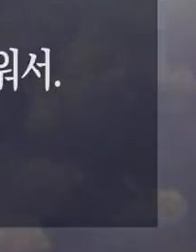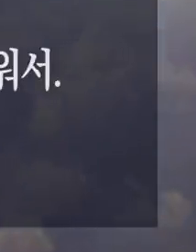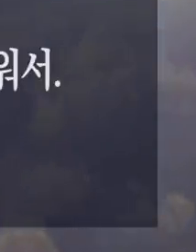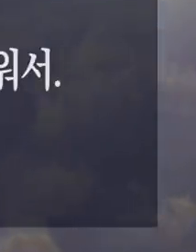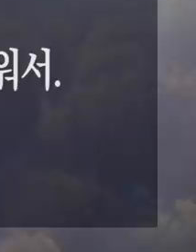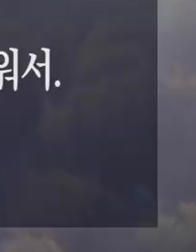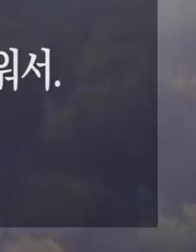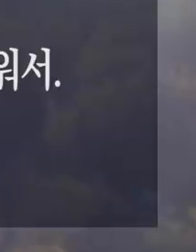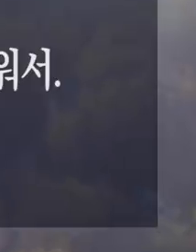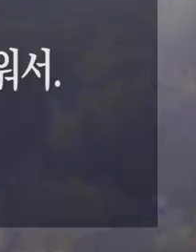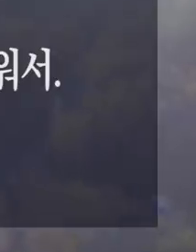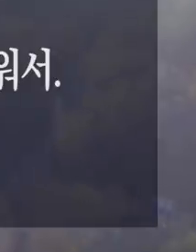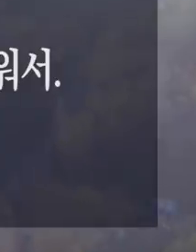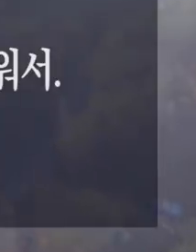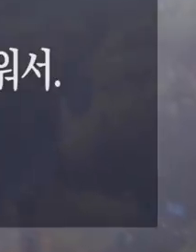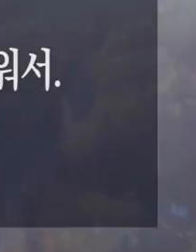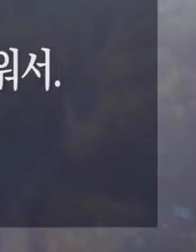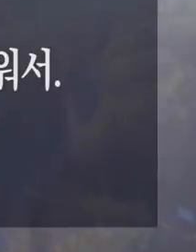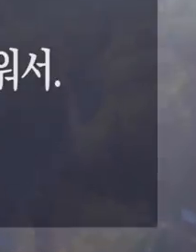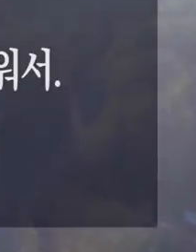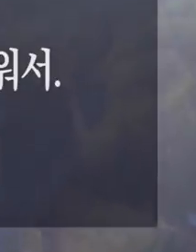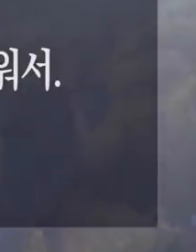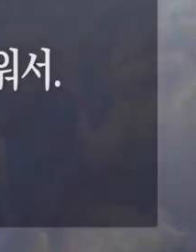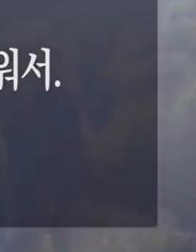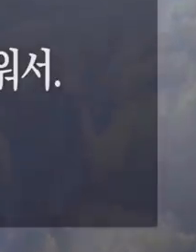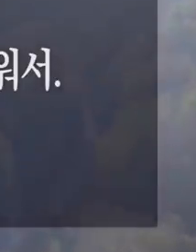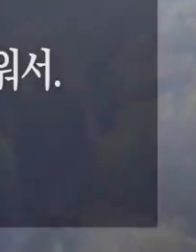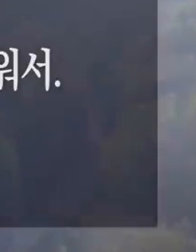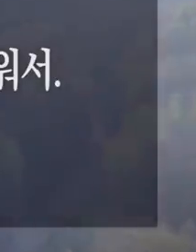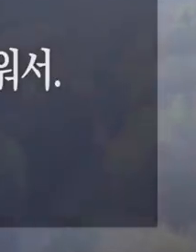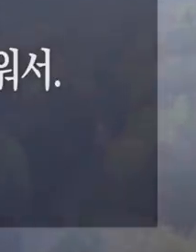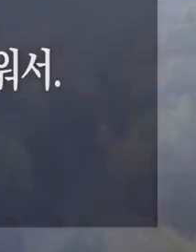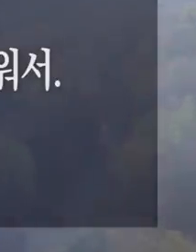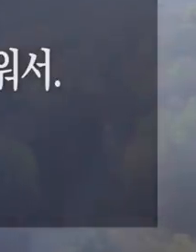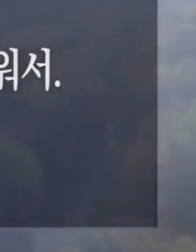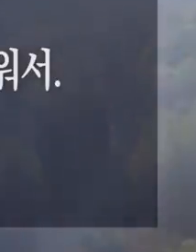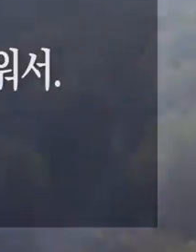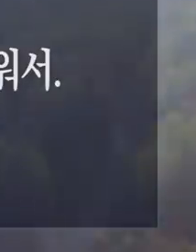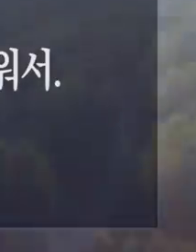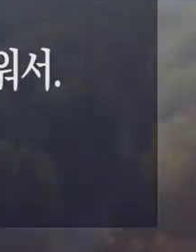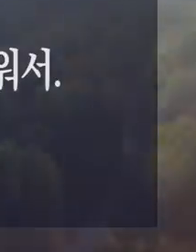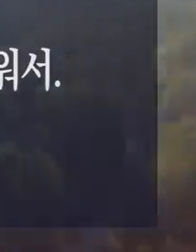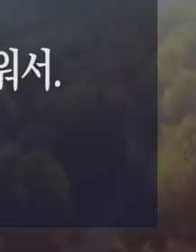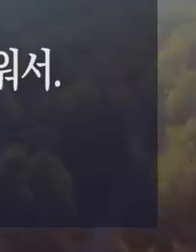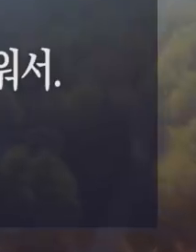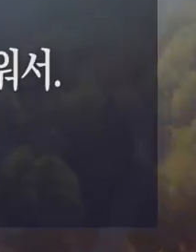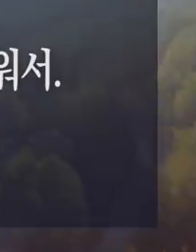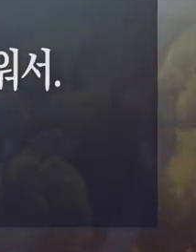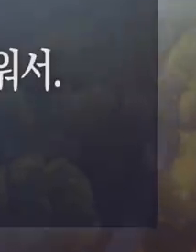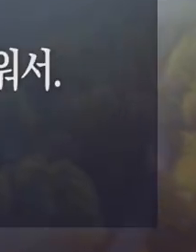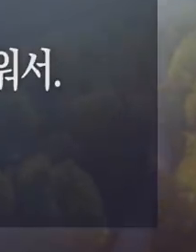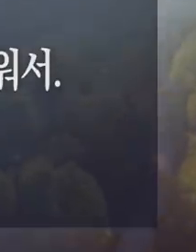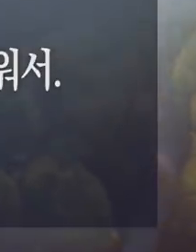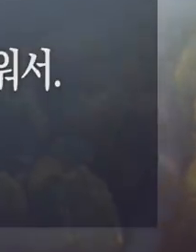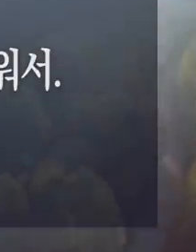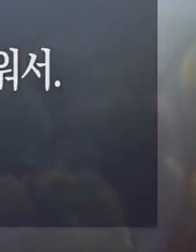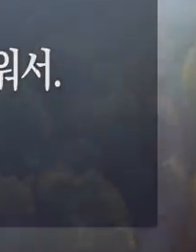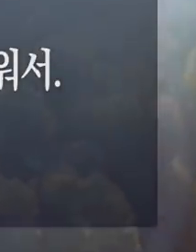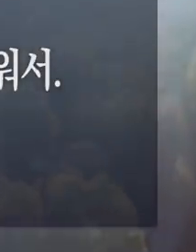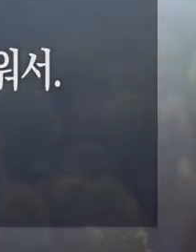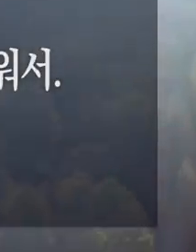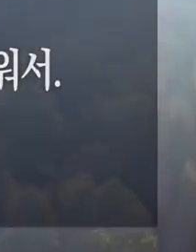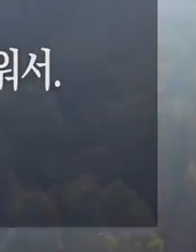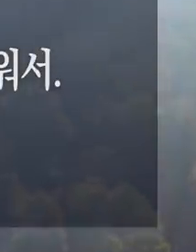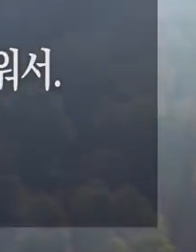그는 육체에 계실 때 자기를 죽음에서 능히 구원하실 이에게 심한 통곡과 눈물로 간구와 소원을